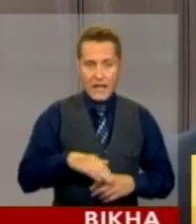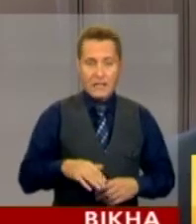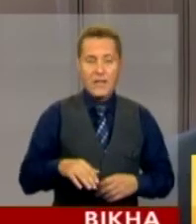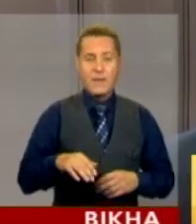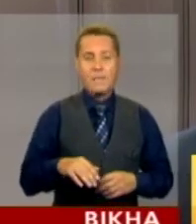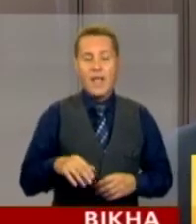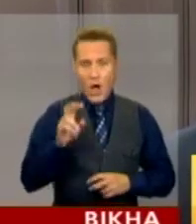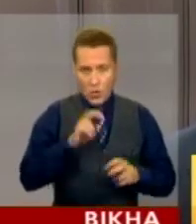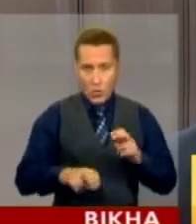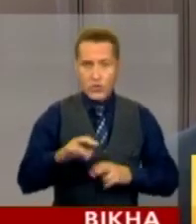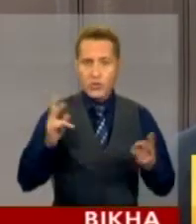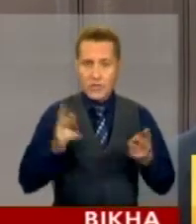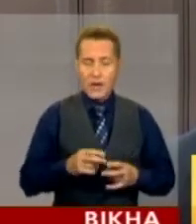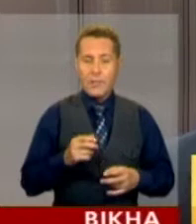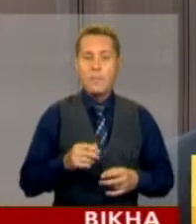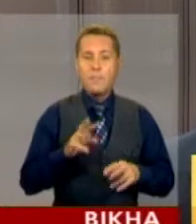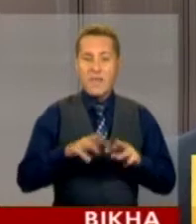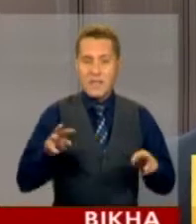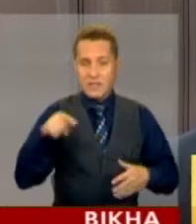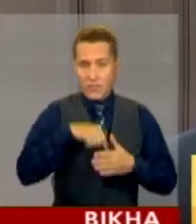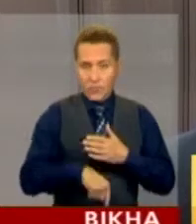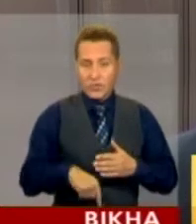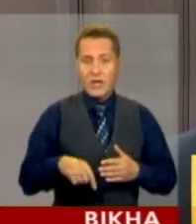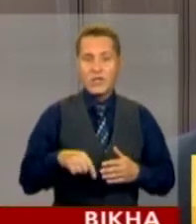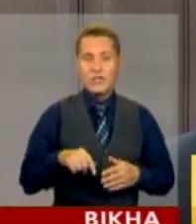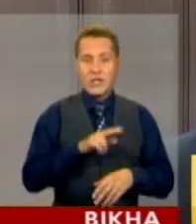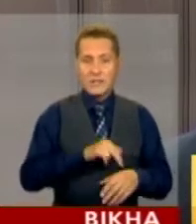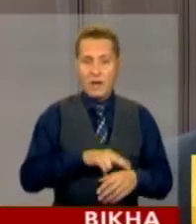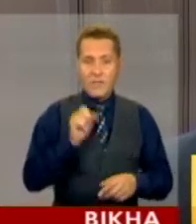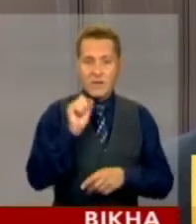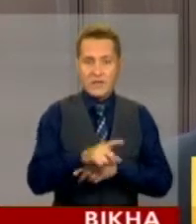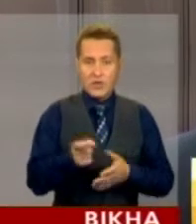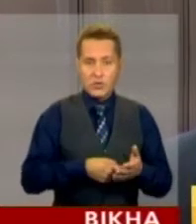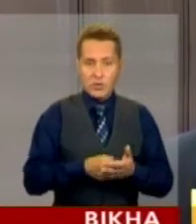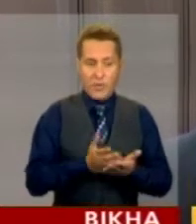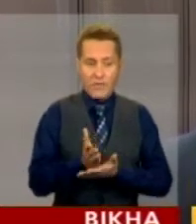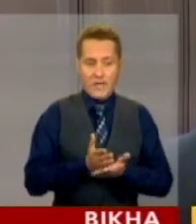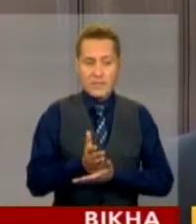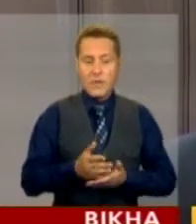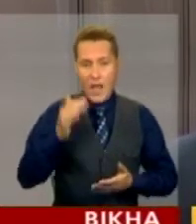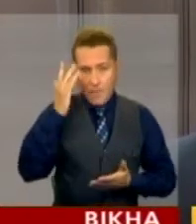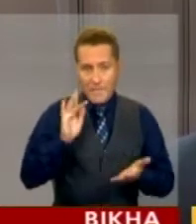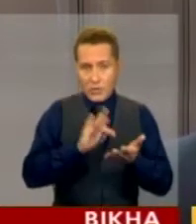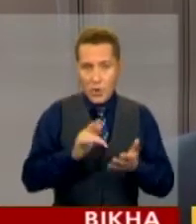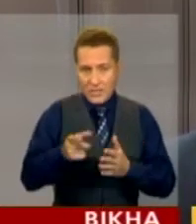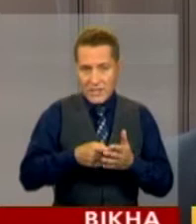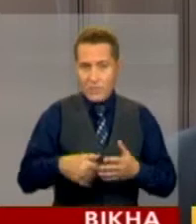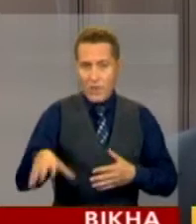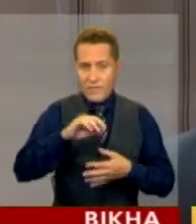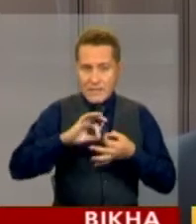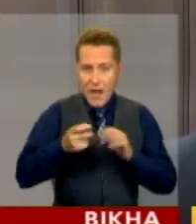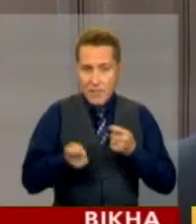розшуку підозрюваного. Міністр внутрішніх справ Віталій Захарченко вже призначив службове розслідування з метою з'ясувати всі обставини того, що